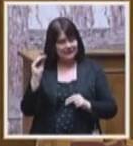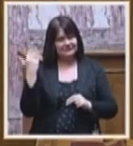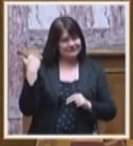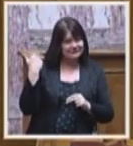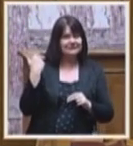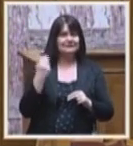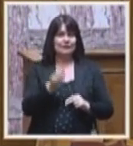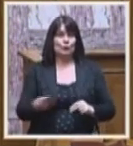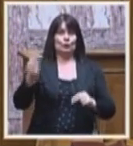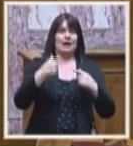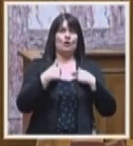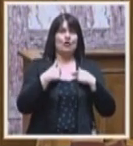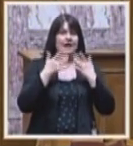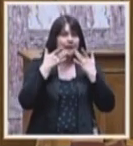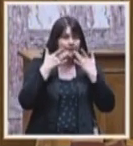Όχι για να φυγομαχήσω.